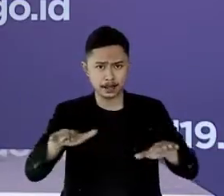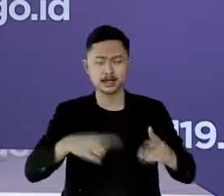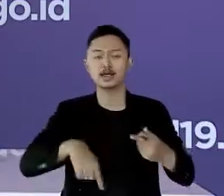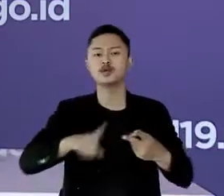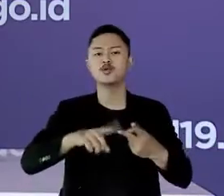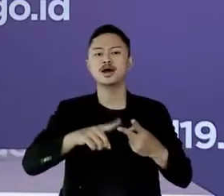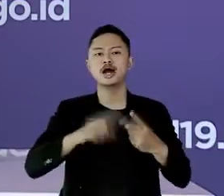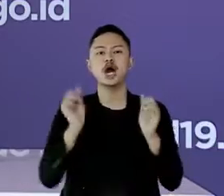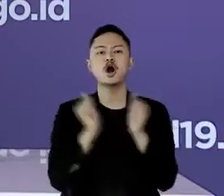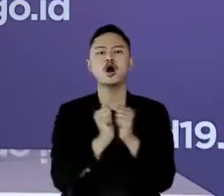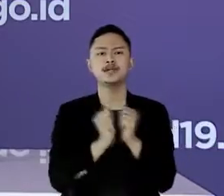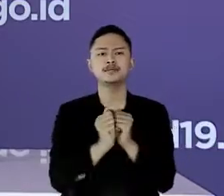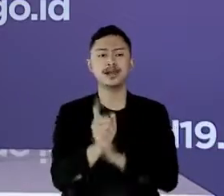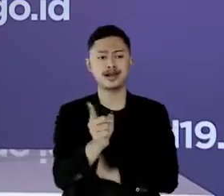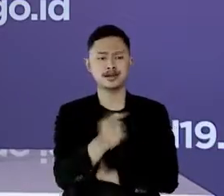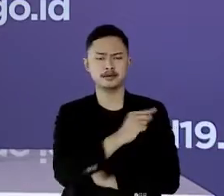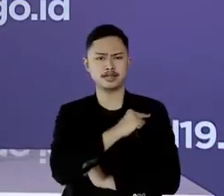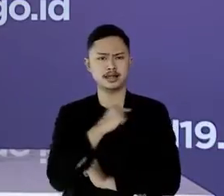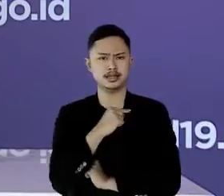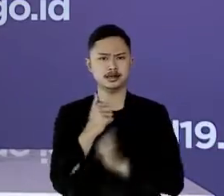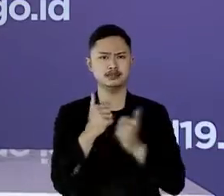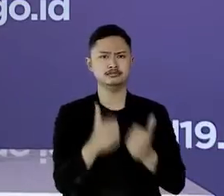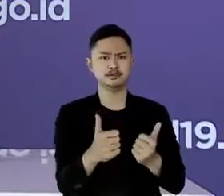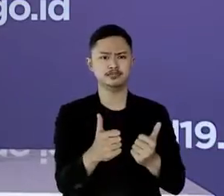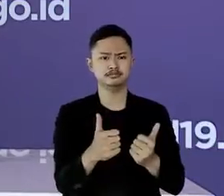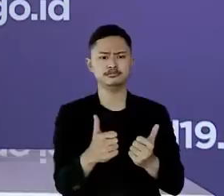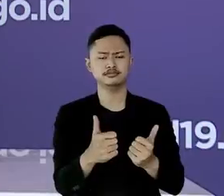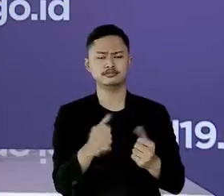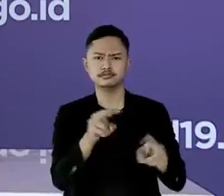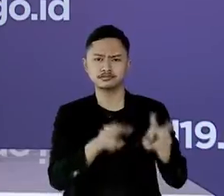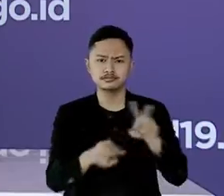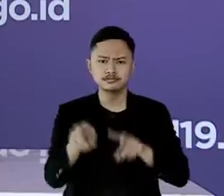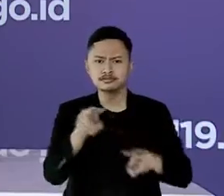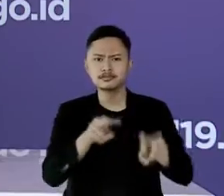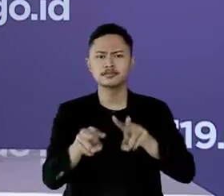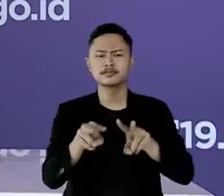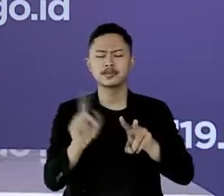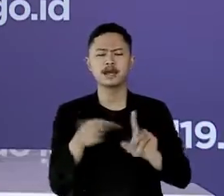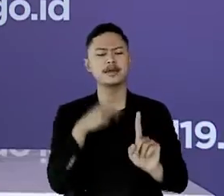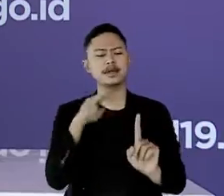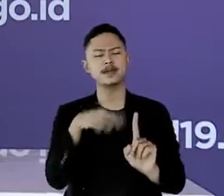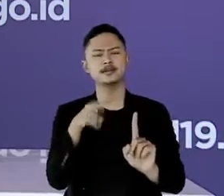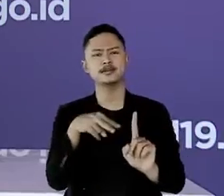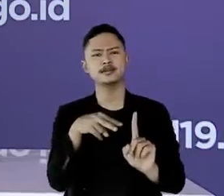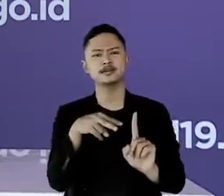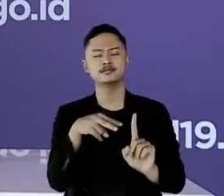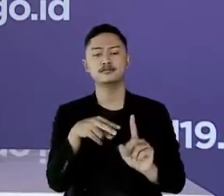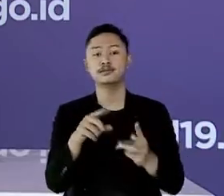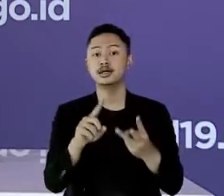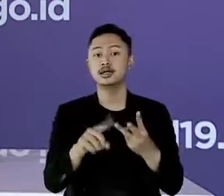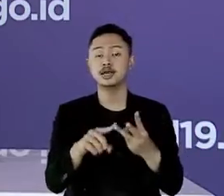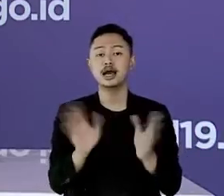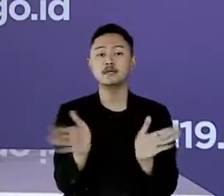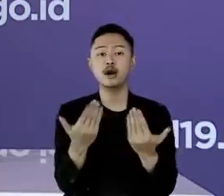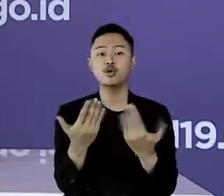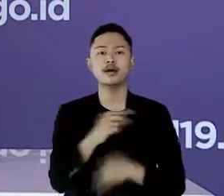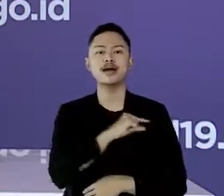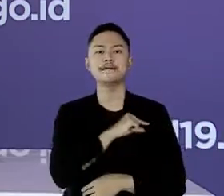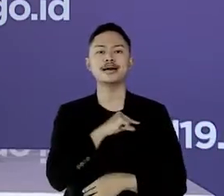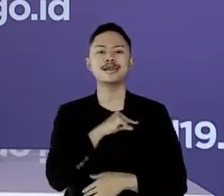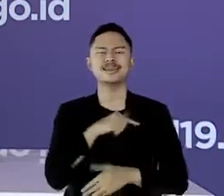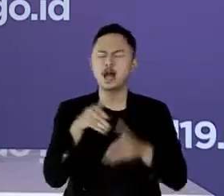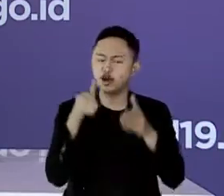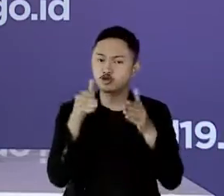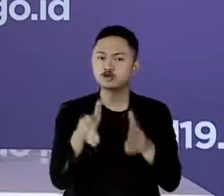serta kesiapan yang matang sebelum kegiatan beroperasi kembali termasuk telah terbentuknya panitia khusus